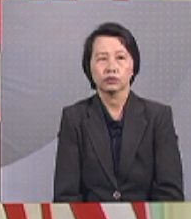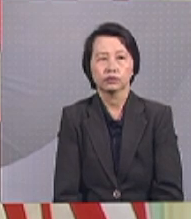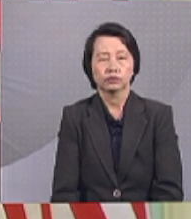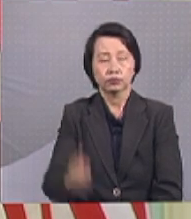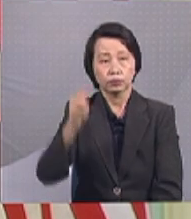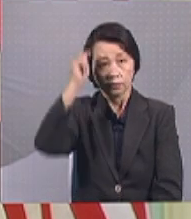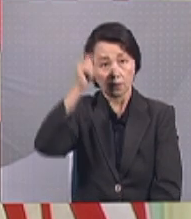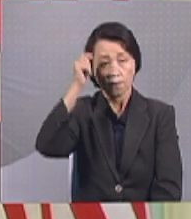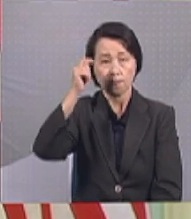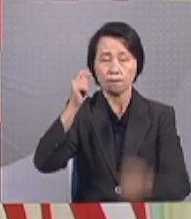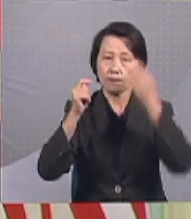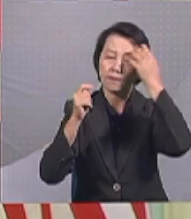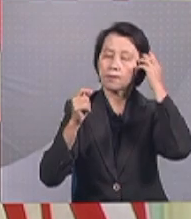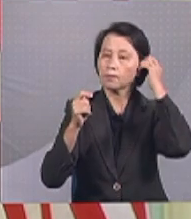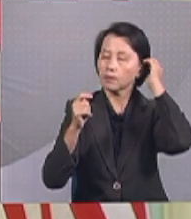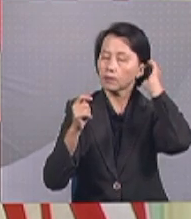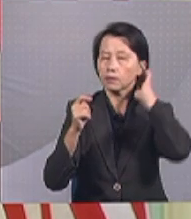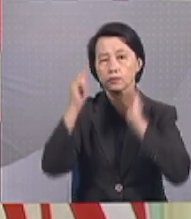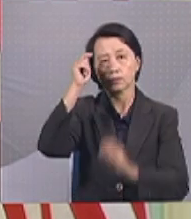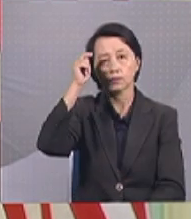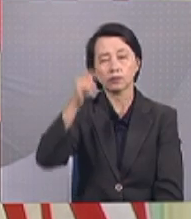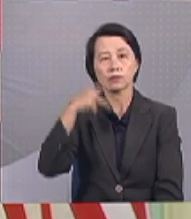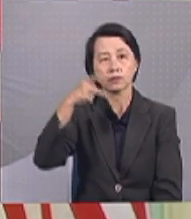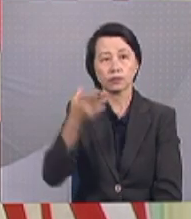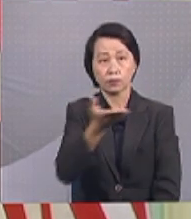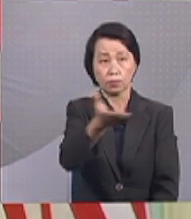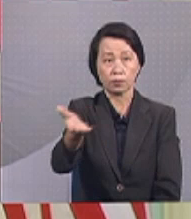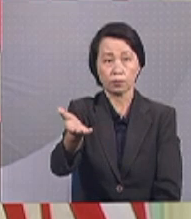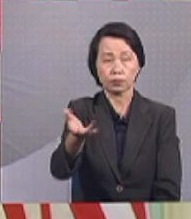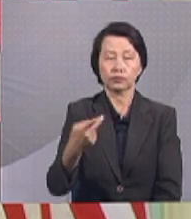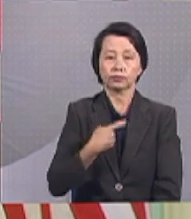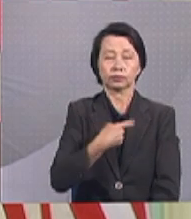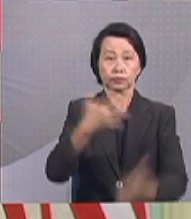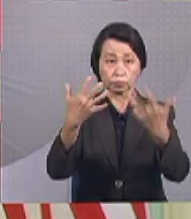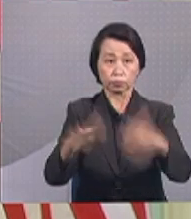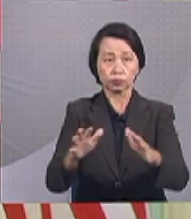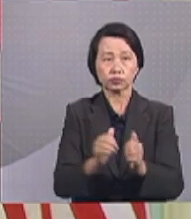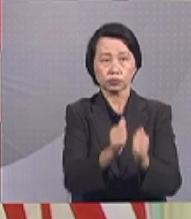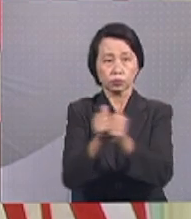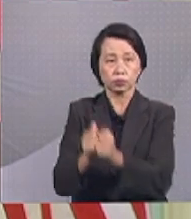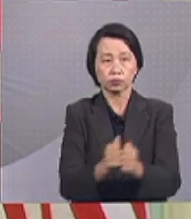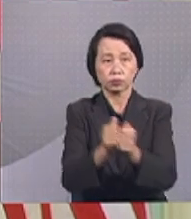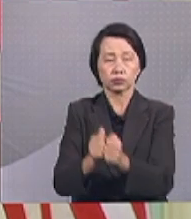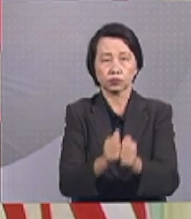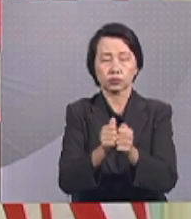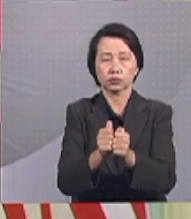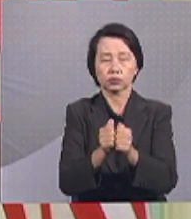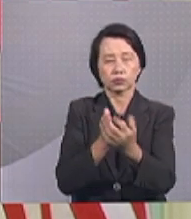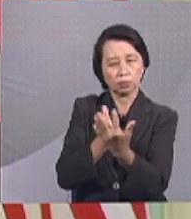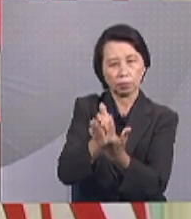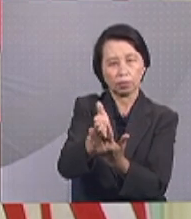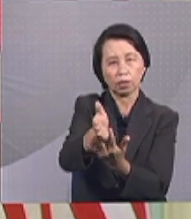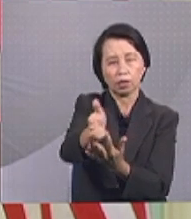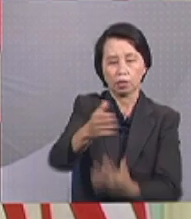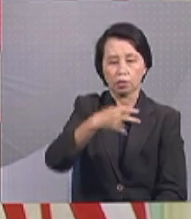Tuan-tuan dan puan-puan sekalian, kita telah pun bersama-sama mengharungi